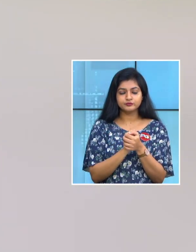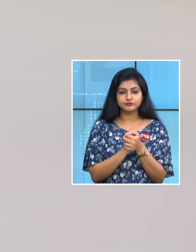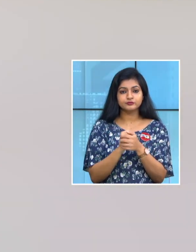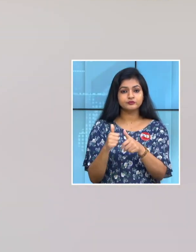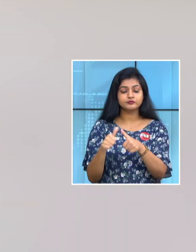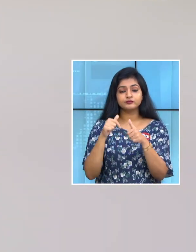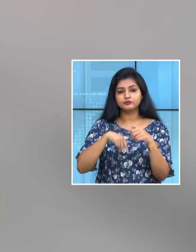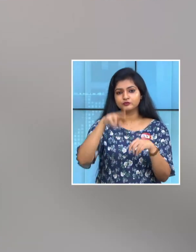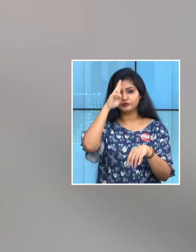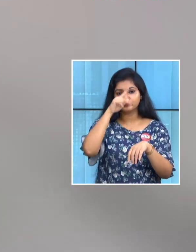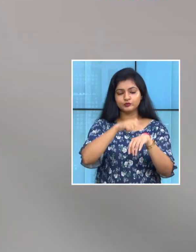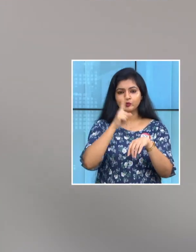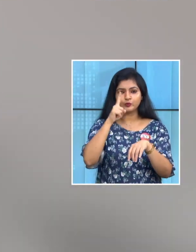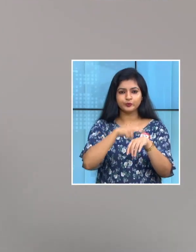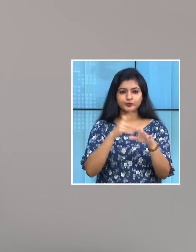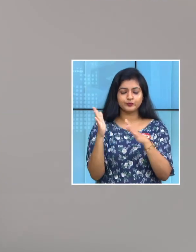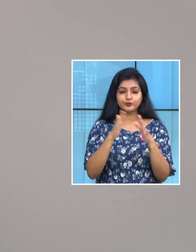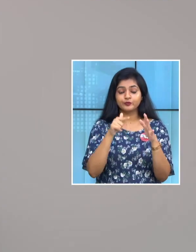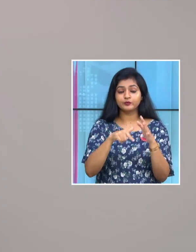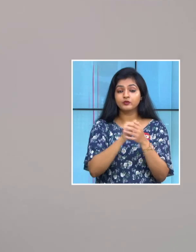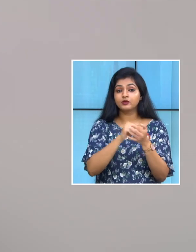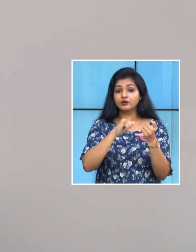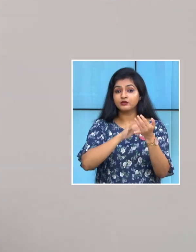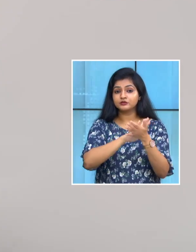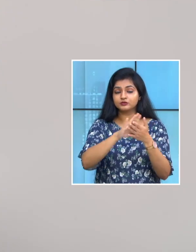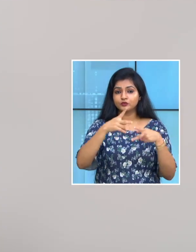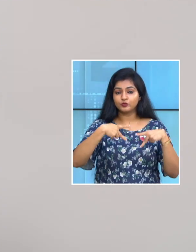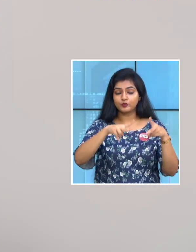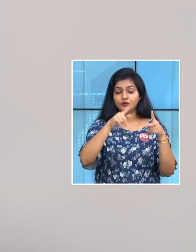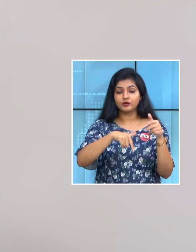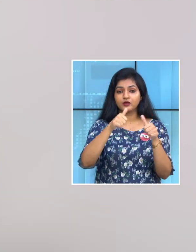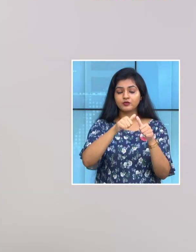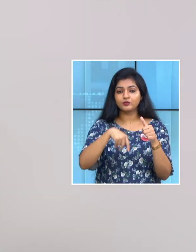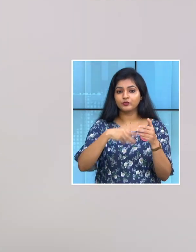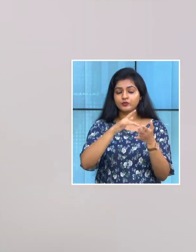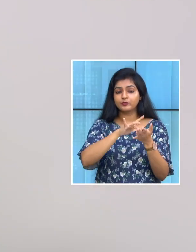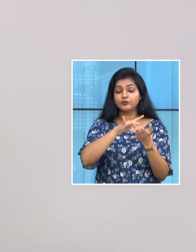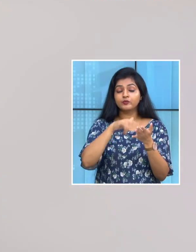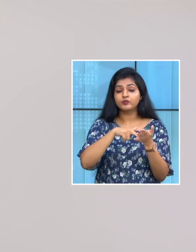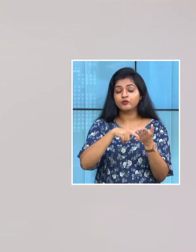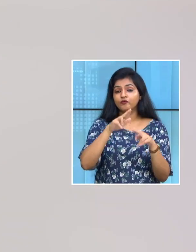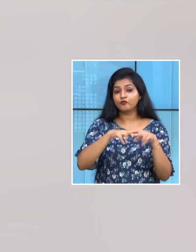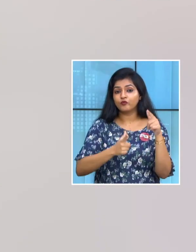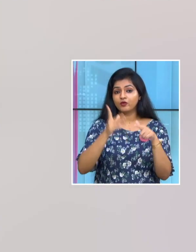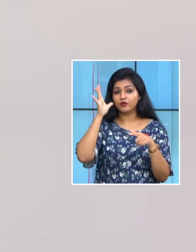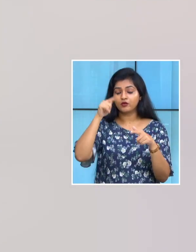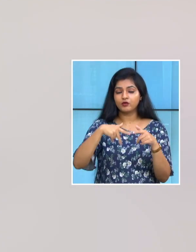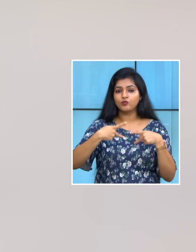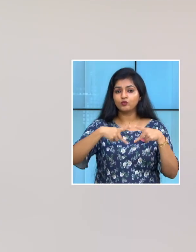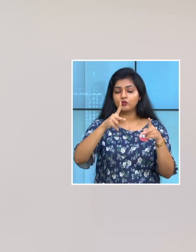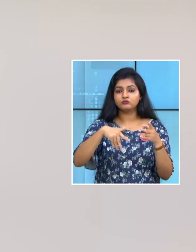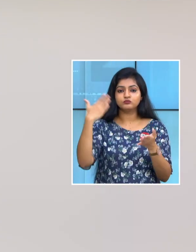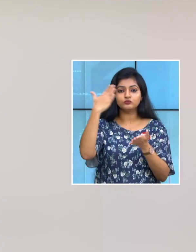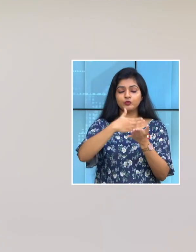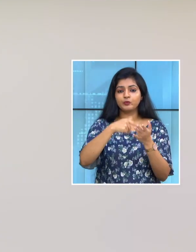ഉന്മേഷ്, ഇന്ന് ഉച്ചയ്ക്ക് 1 മണിയോടുകൂടിയാണ് ഈ അന്തർ സംസ്ഥാന പാതയായിട്ടുള്ള അതിരപ്പള്ളി മലക്കപ്പാറ റോഡിൽ കാട്ടാന ഗതാഗതം തടഞ്ഞത്.